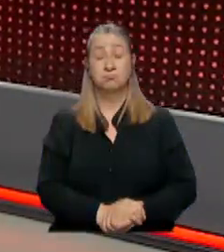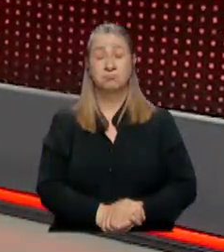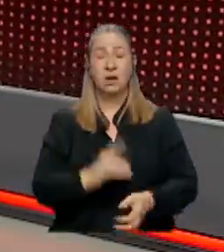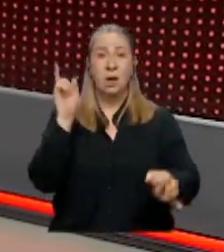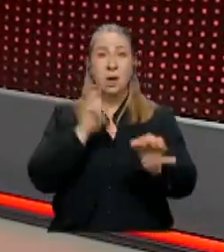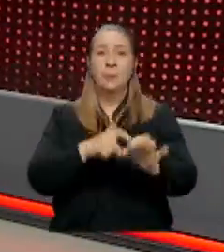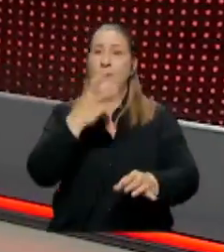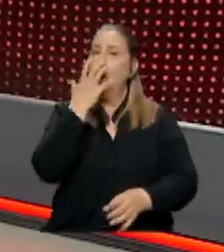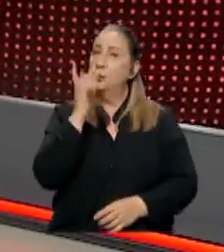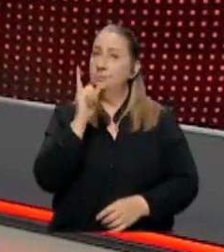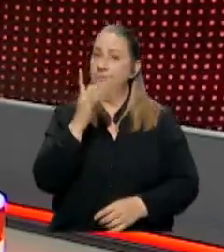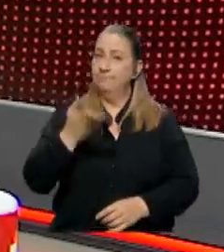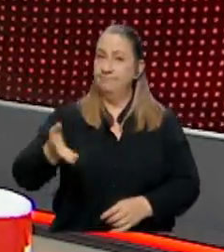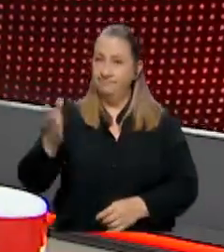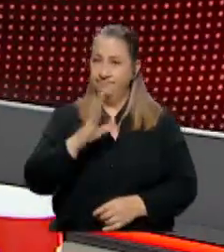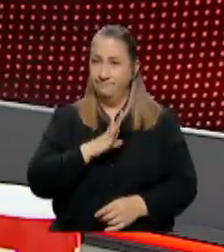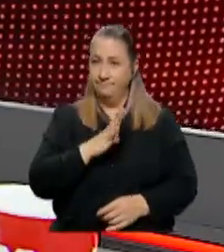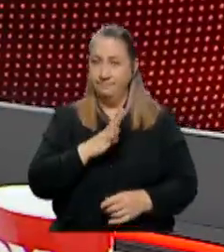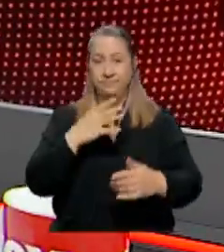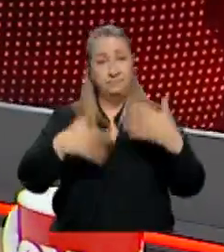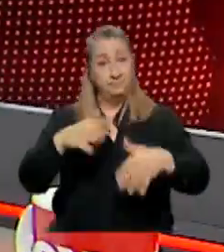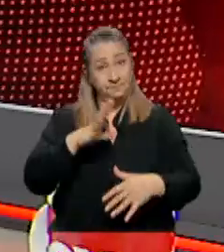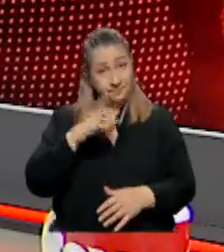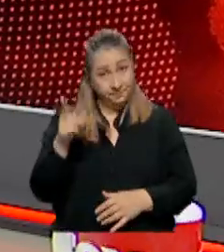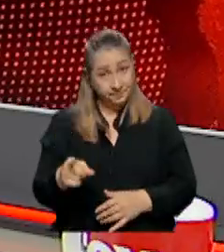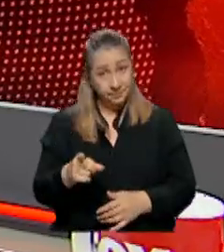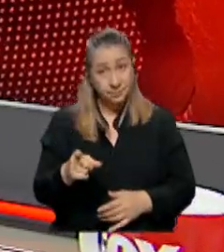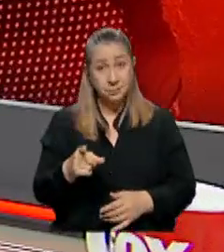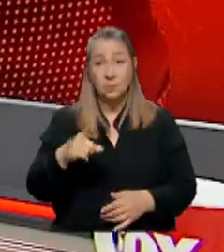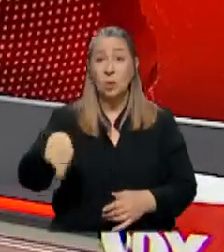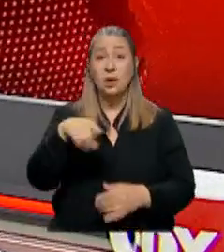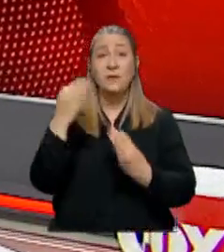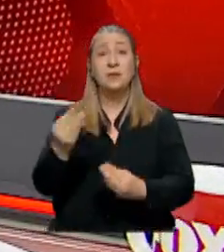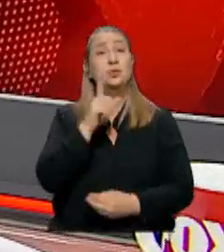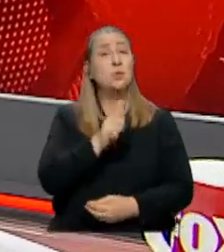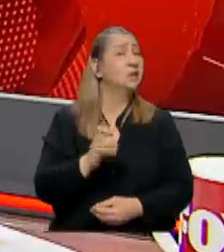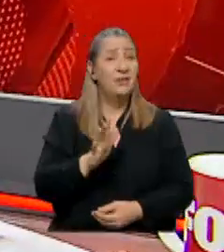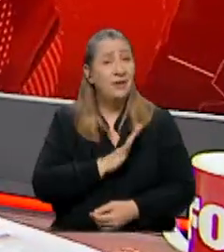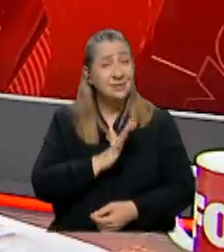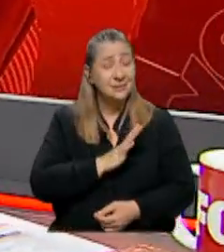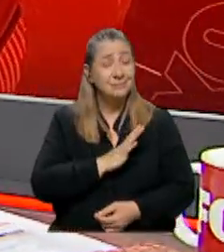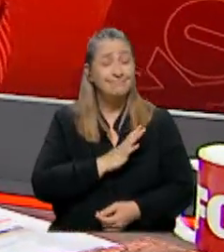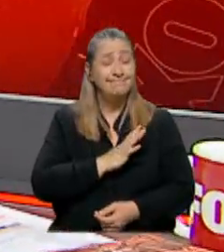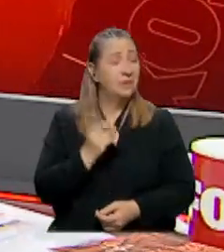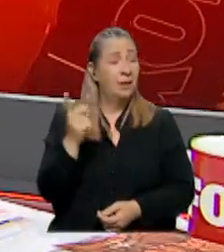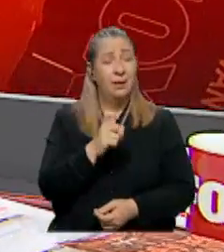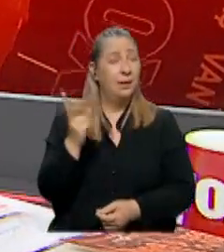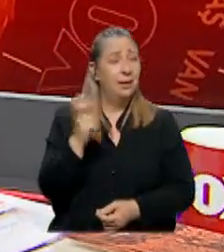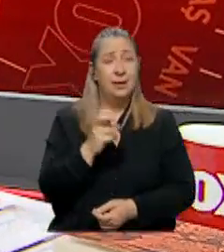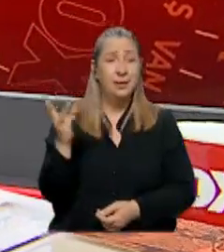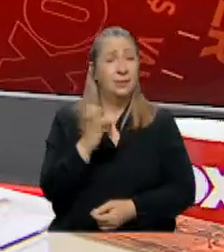Atanmayı bekleyen öğretmenlerimiz var, engelliler var, onlara verilen sözler var, aylar